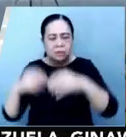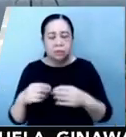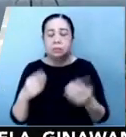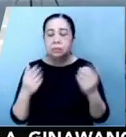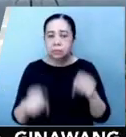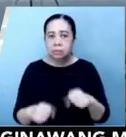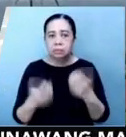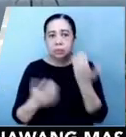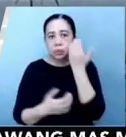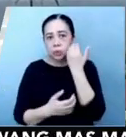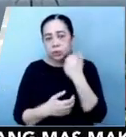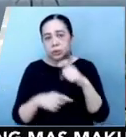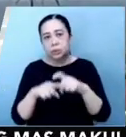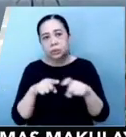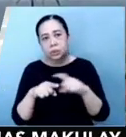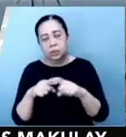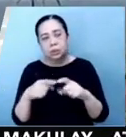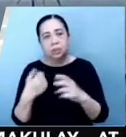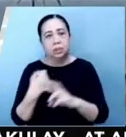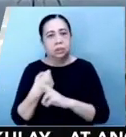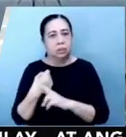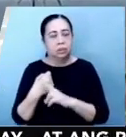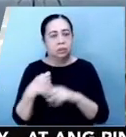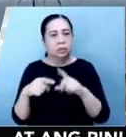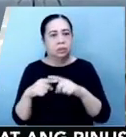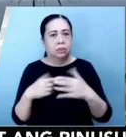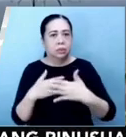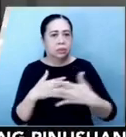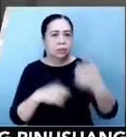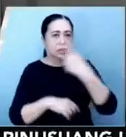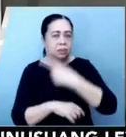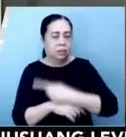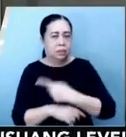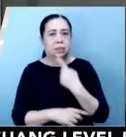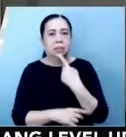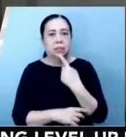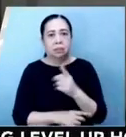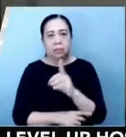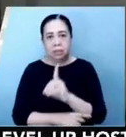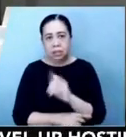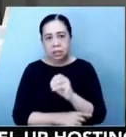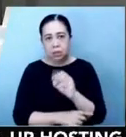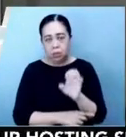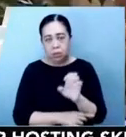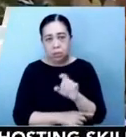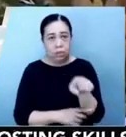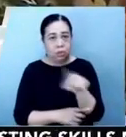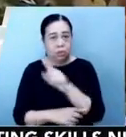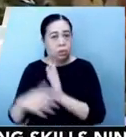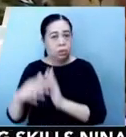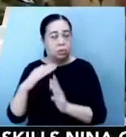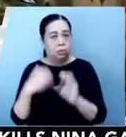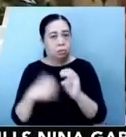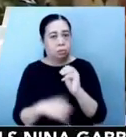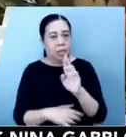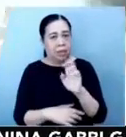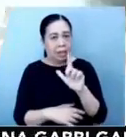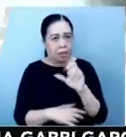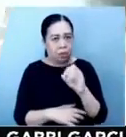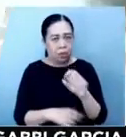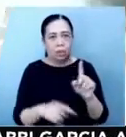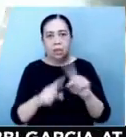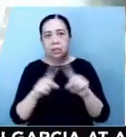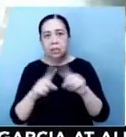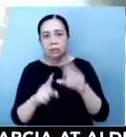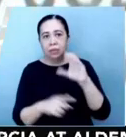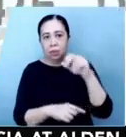sa supply at reserbang kuryente sa mga susunod na araw, sabi ng DOE. Para sa mga customer ng Meralco at electric cooperatives, isa lang ang